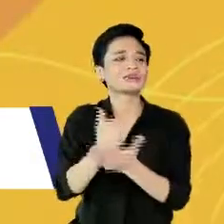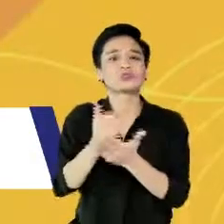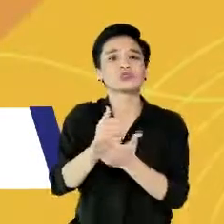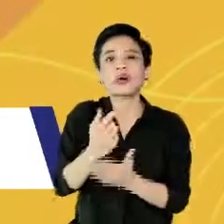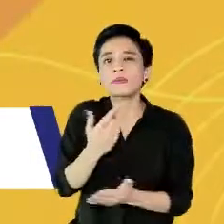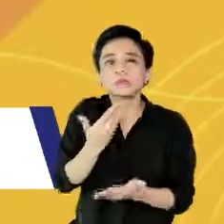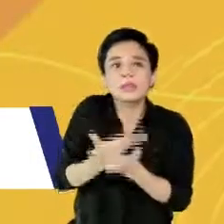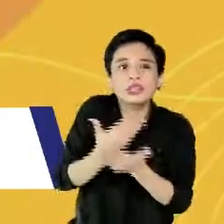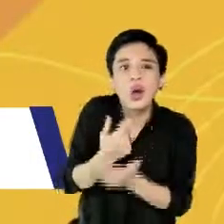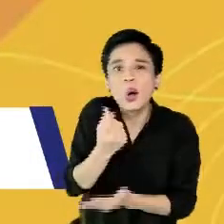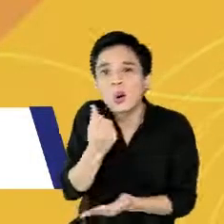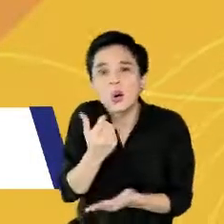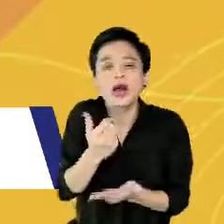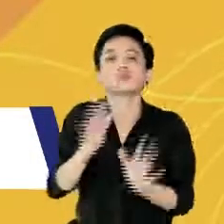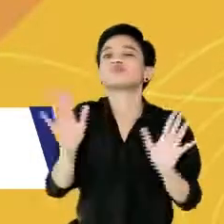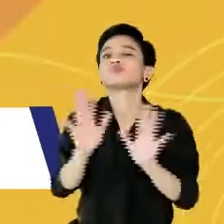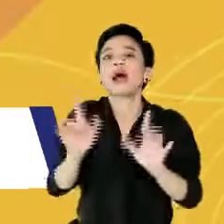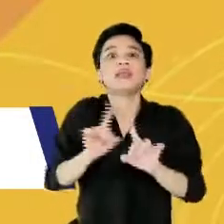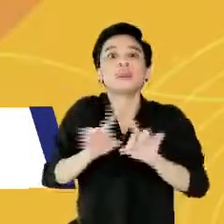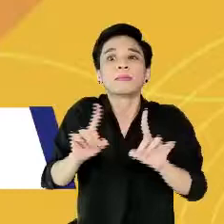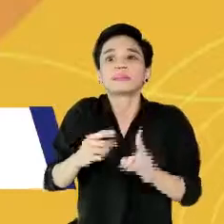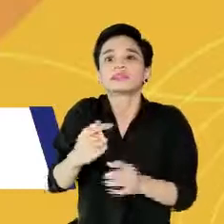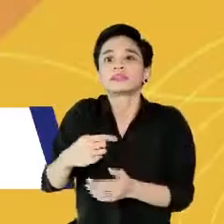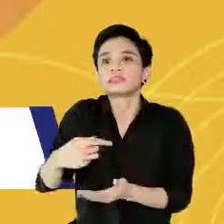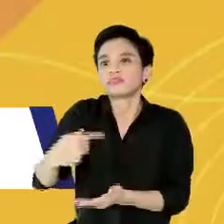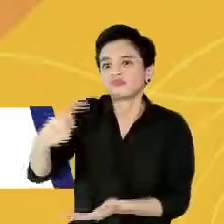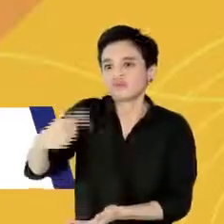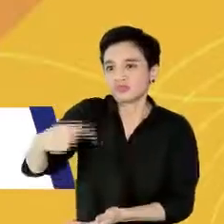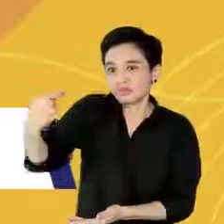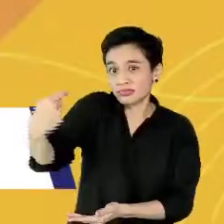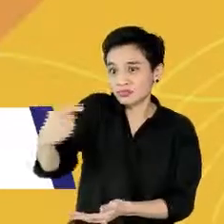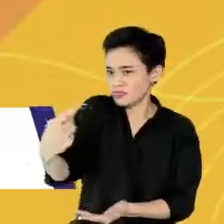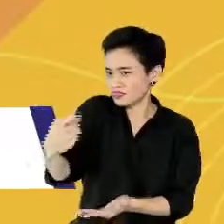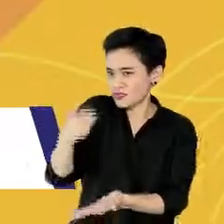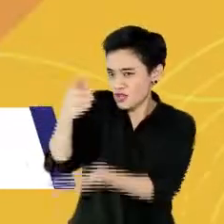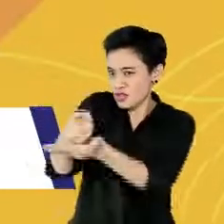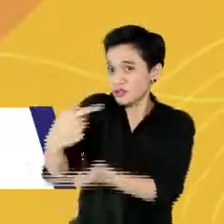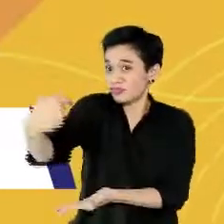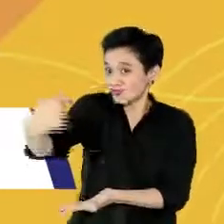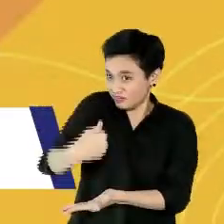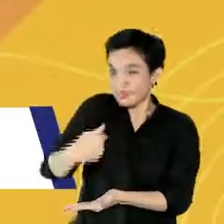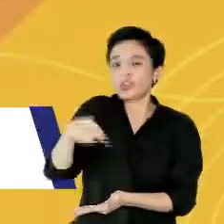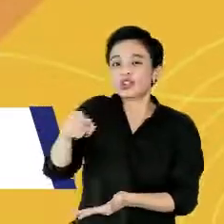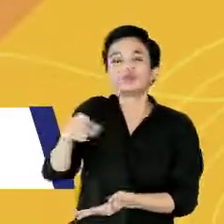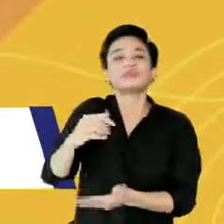yang bisa mengajak masyarakat untuk